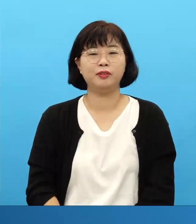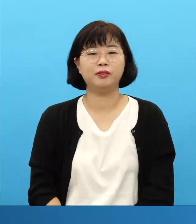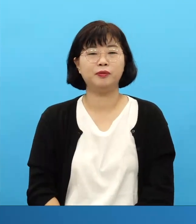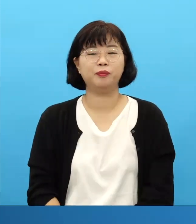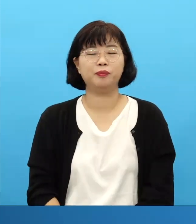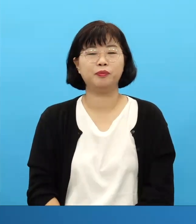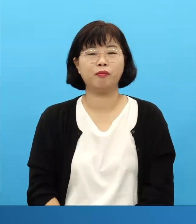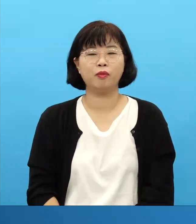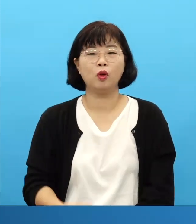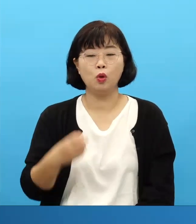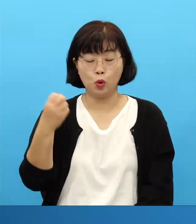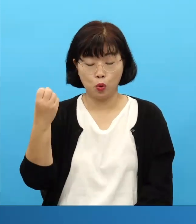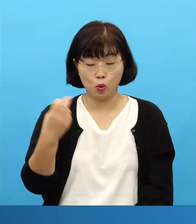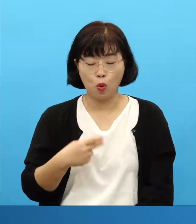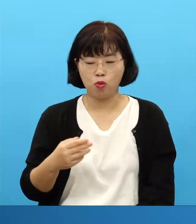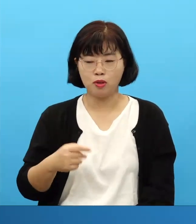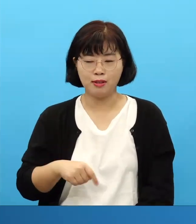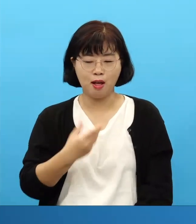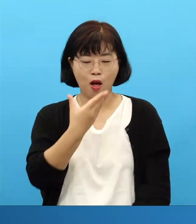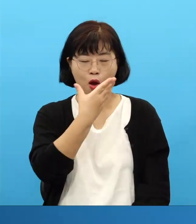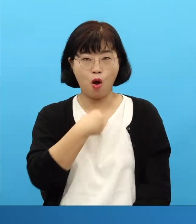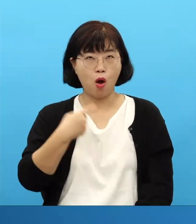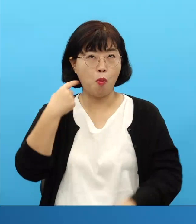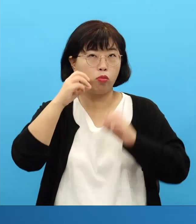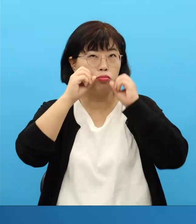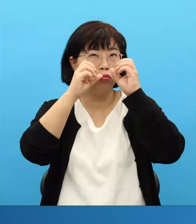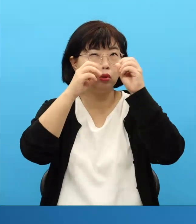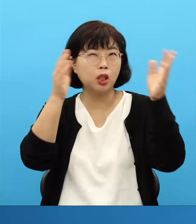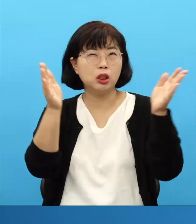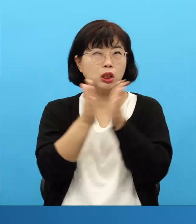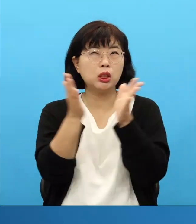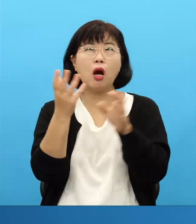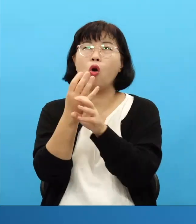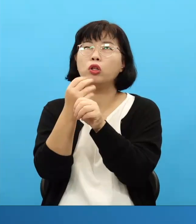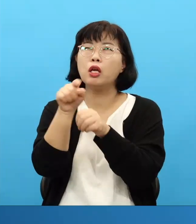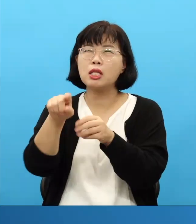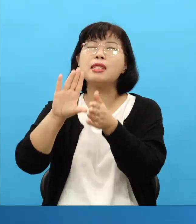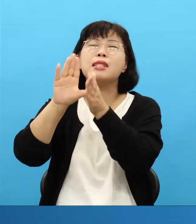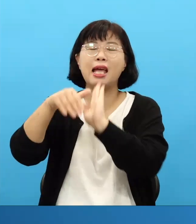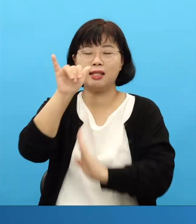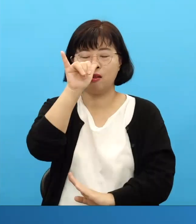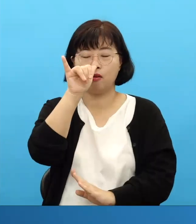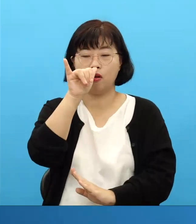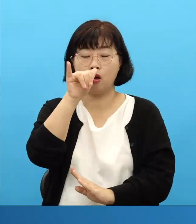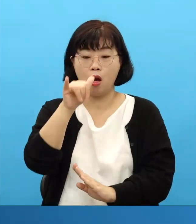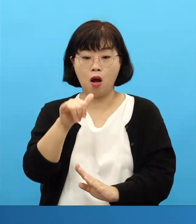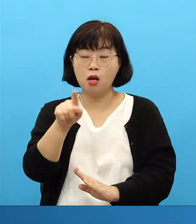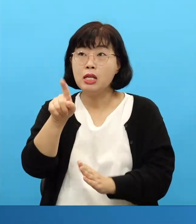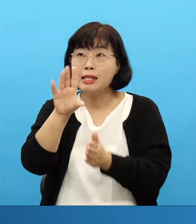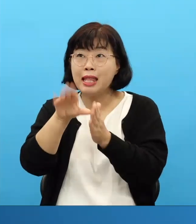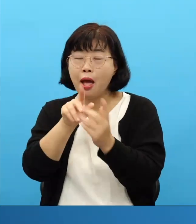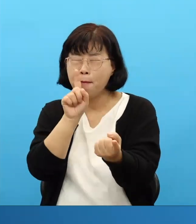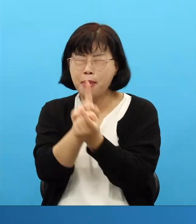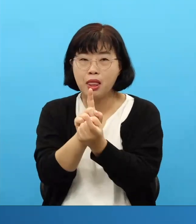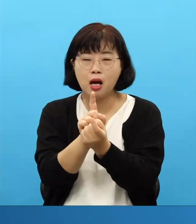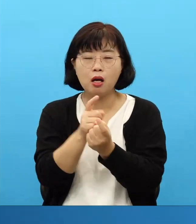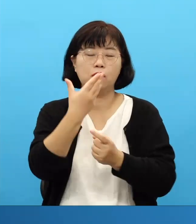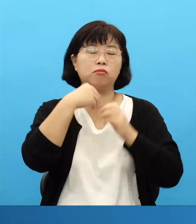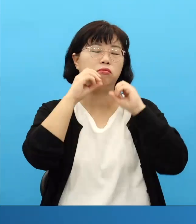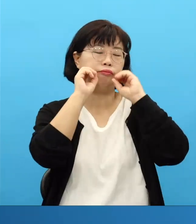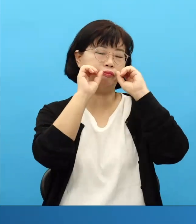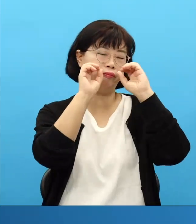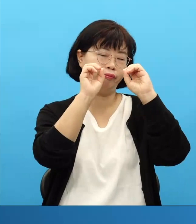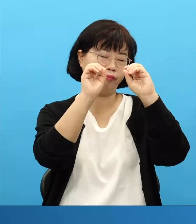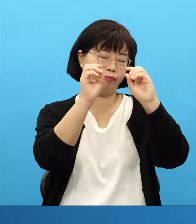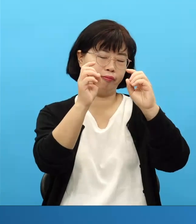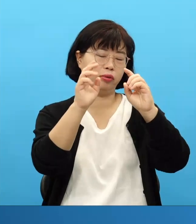능력으로 증거하는 시간표가 있어요. And there's a time schedule to testify with power. 예, 이걸 잘 본 겁니다. This is what they saw